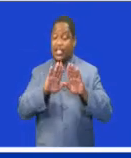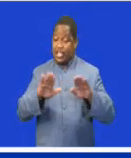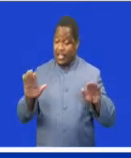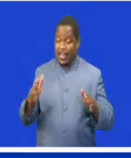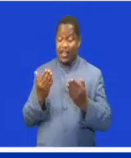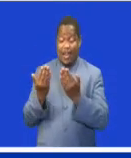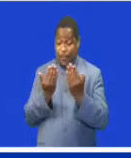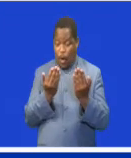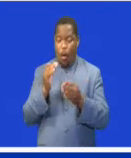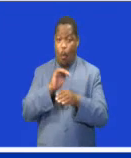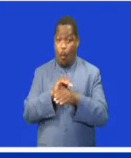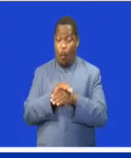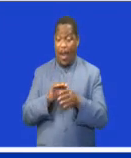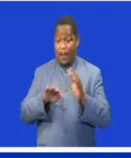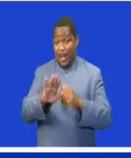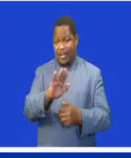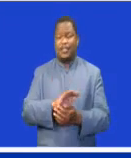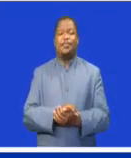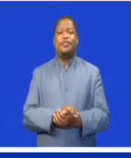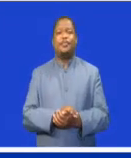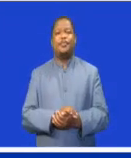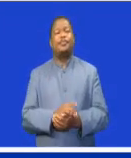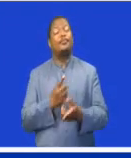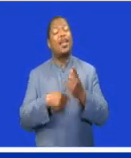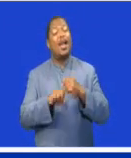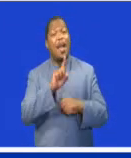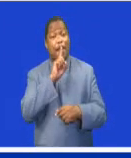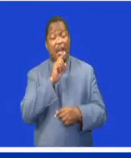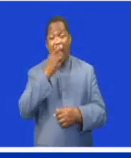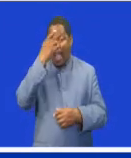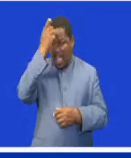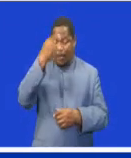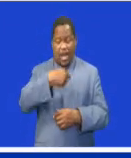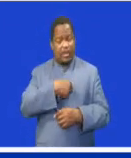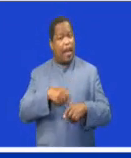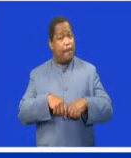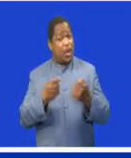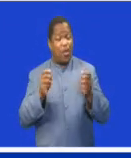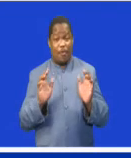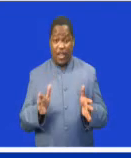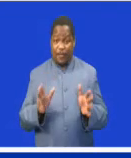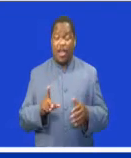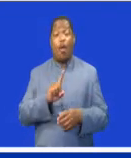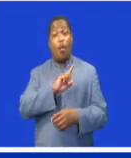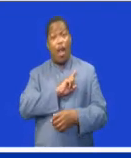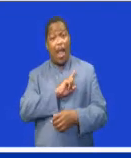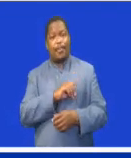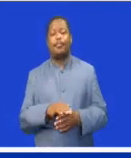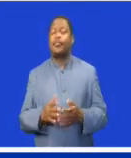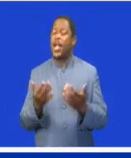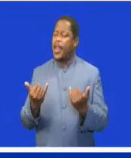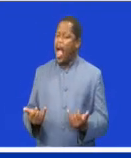kujabha kakhulu ngesimo lesisibonako sekokuthi kunebantwana lokuvulwa tikolwa